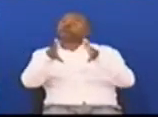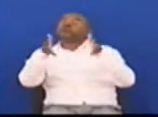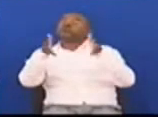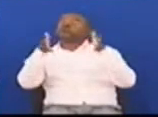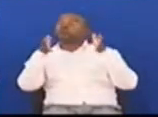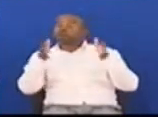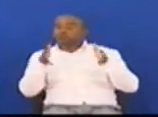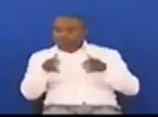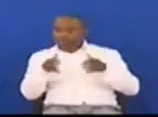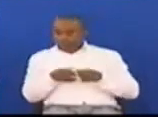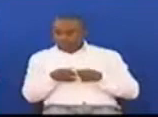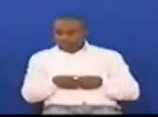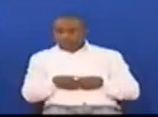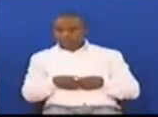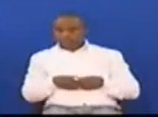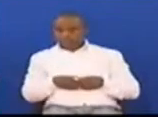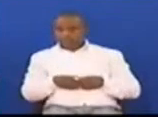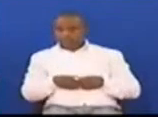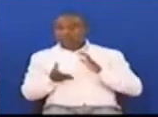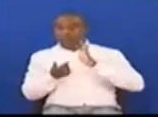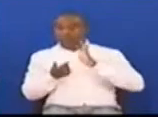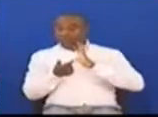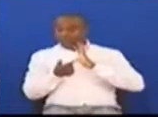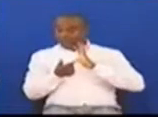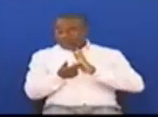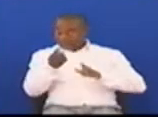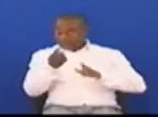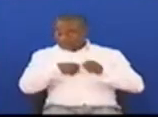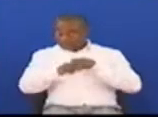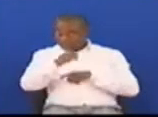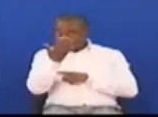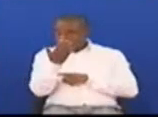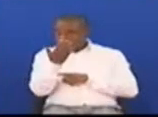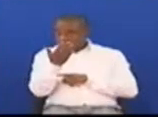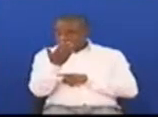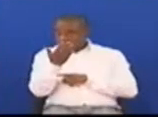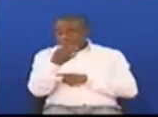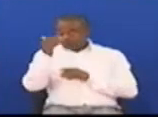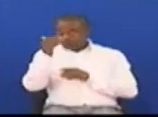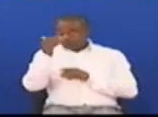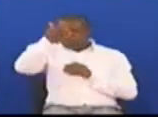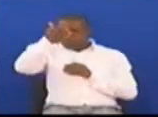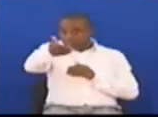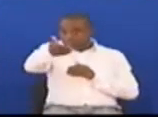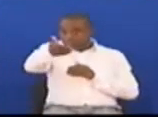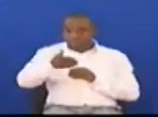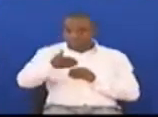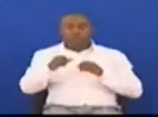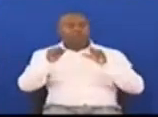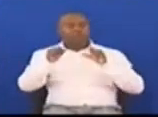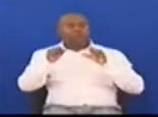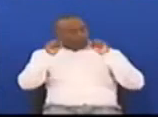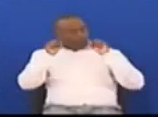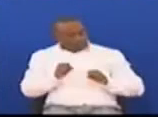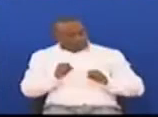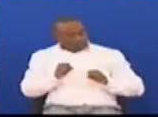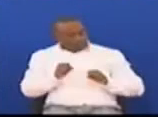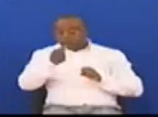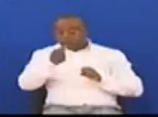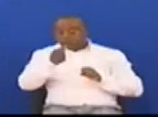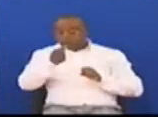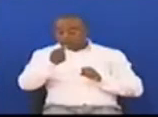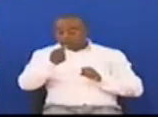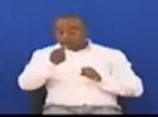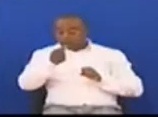kwamba tukienda kwa nguvu hizi kwa miaka mitano hii inayokuja, sharti tutaingia kwenye